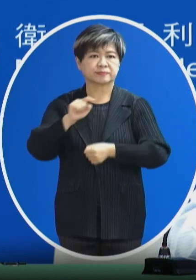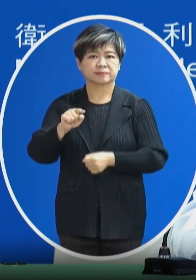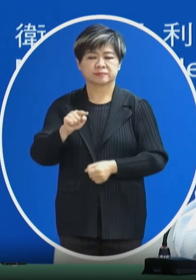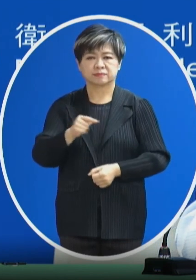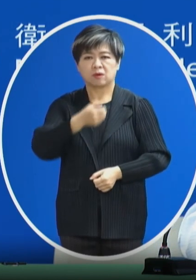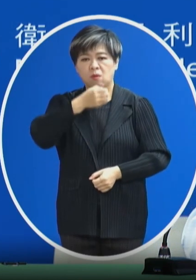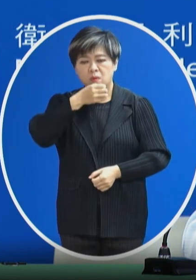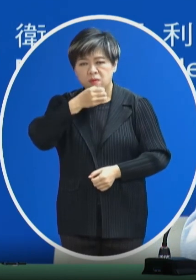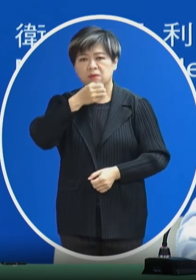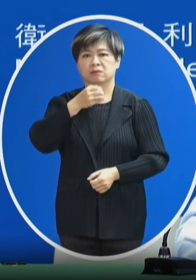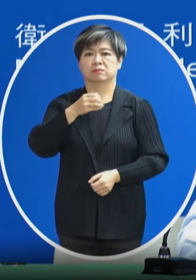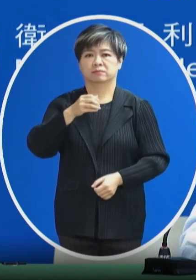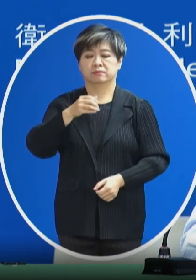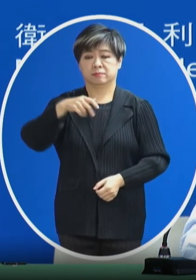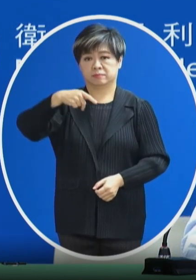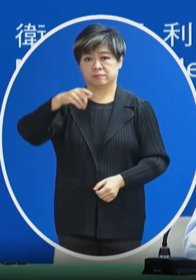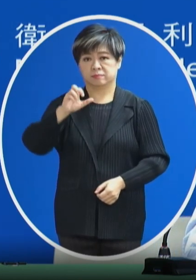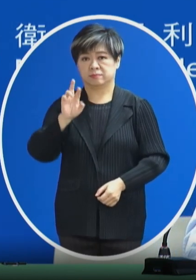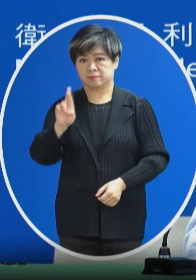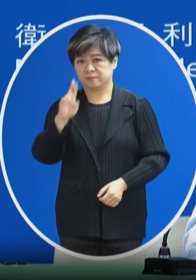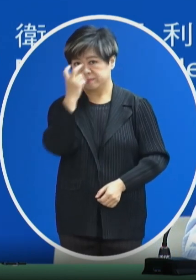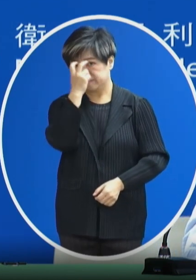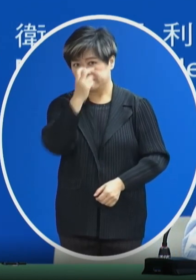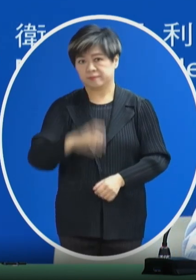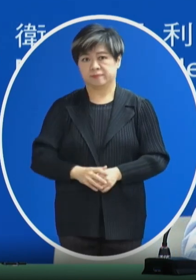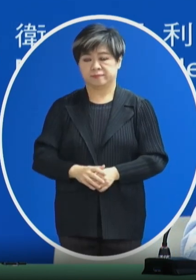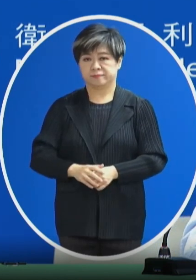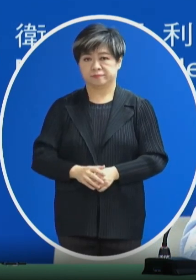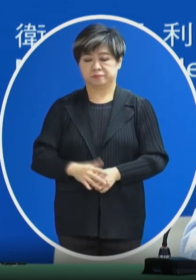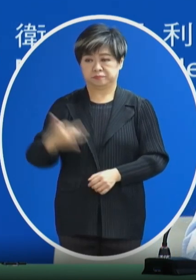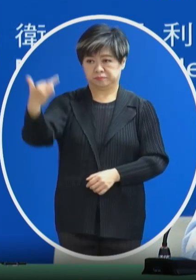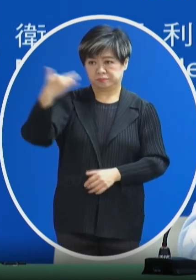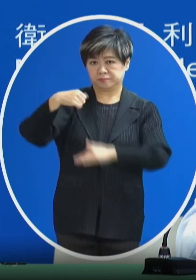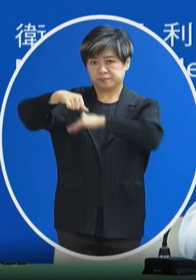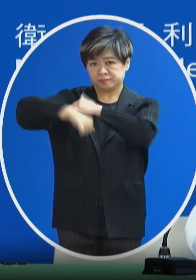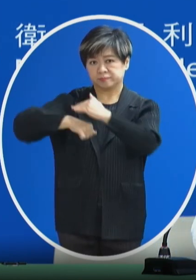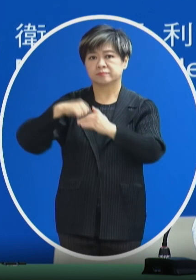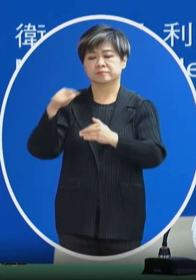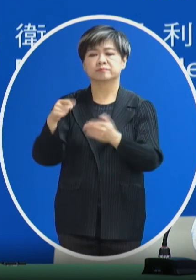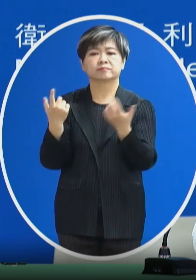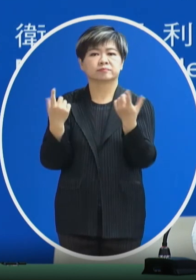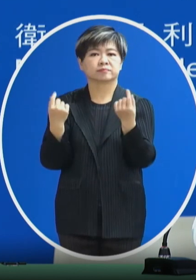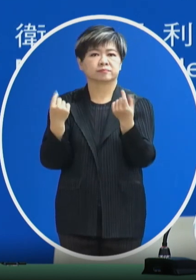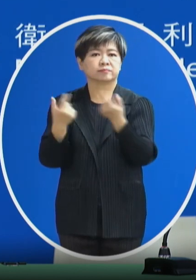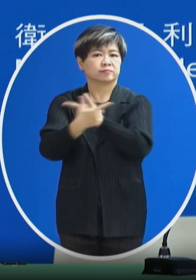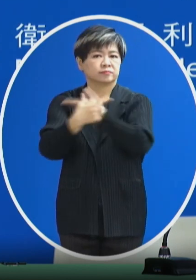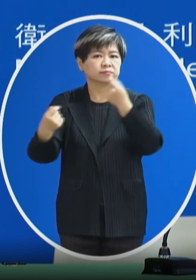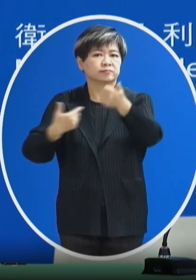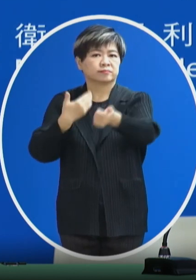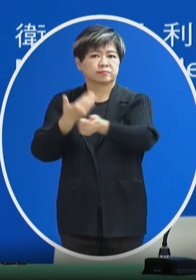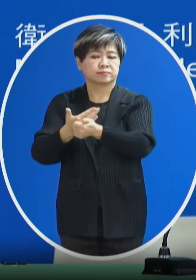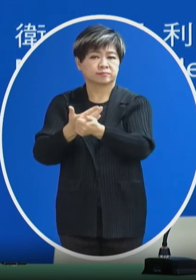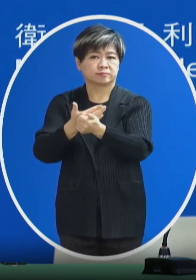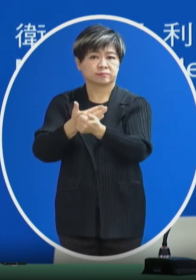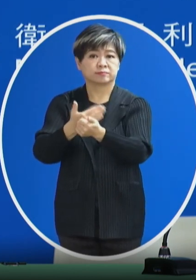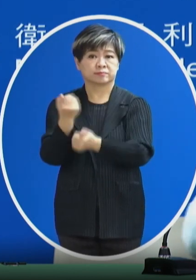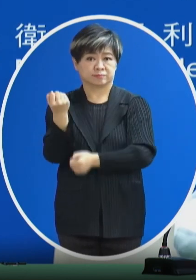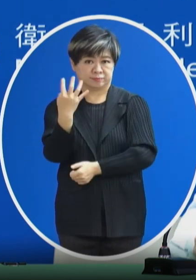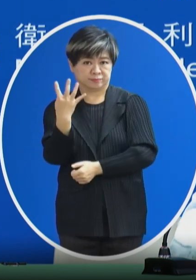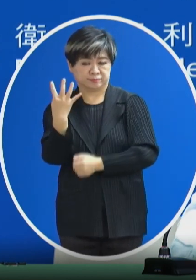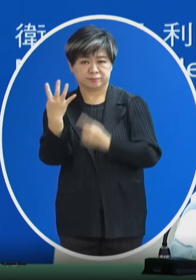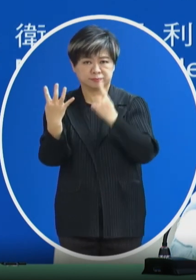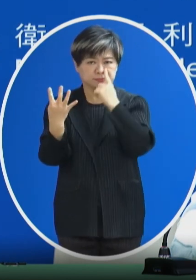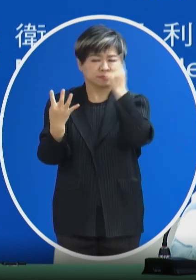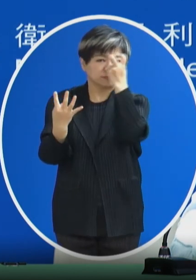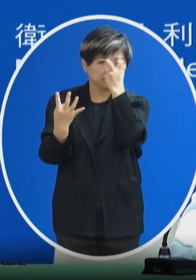个 PCR。但是我们还是针对所有入境的民众，都还是会发给四剂的这个快